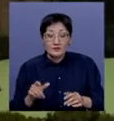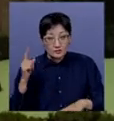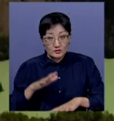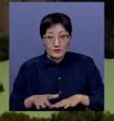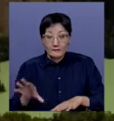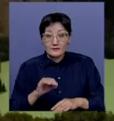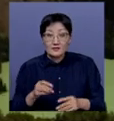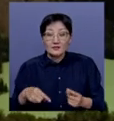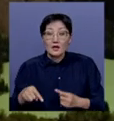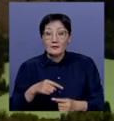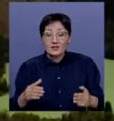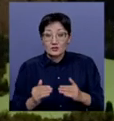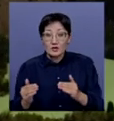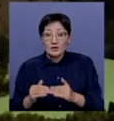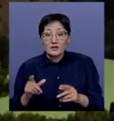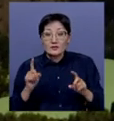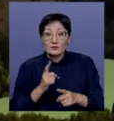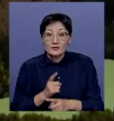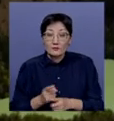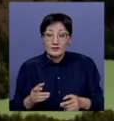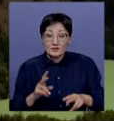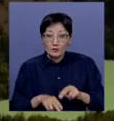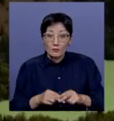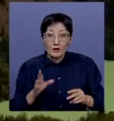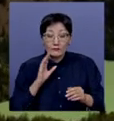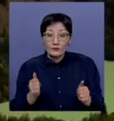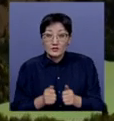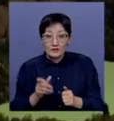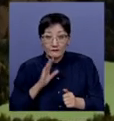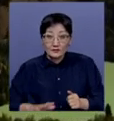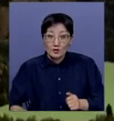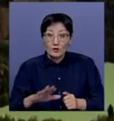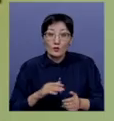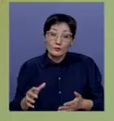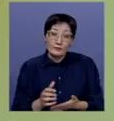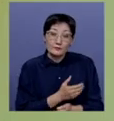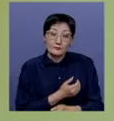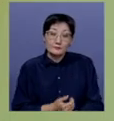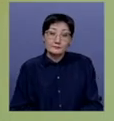все коммерческие объекты, незаконно расположившиеся возле водоема, будут демонтированы.